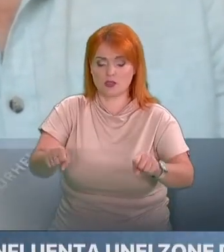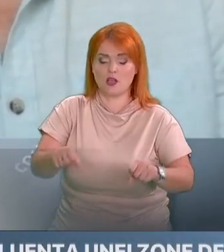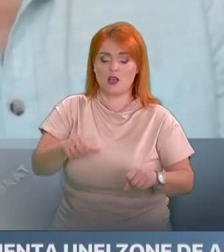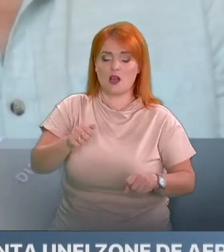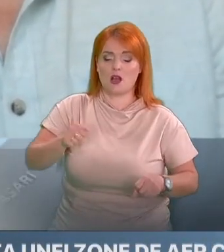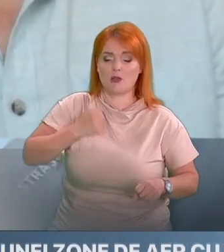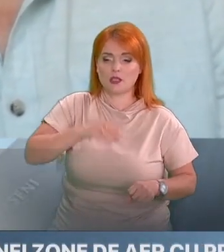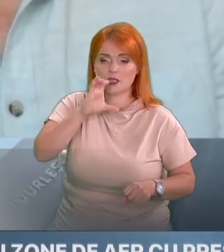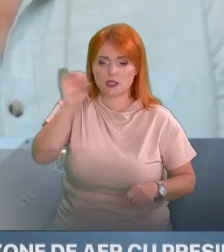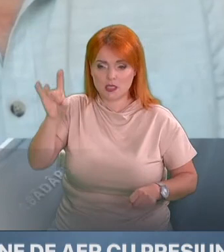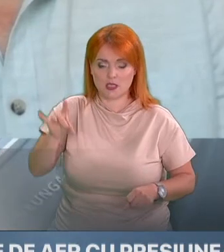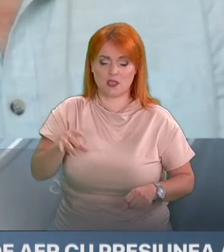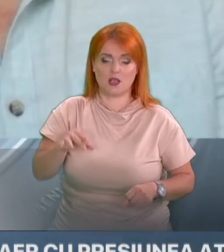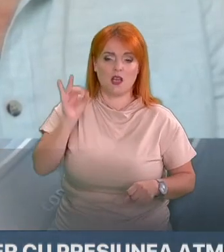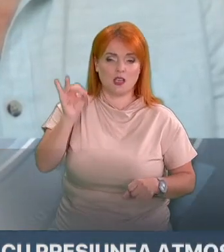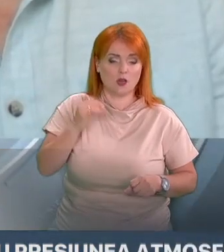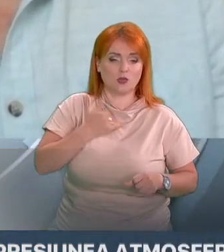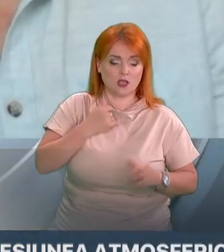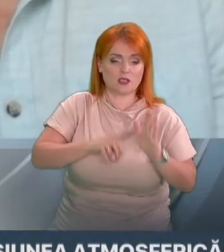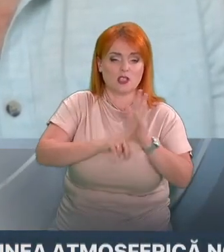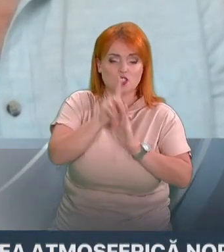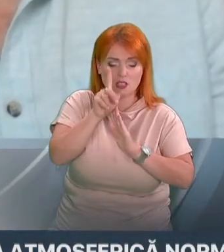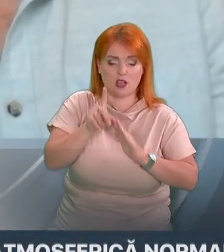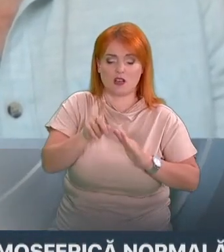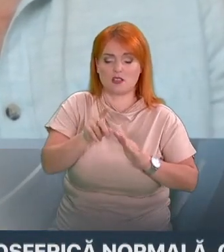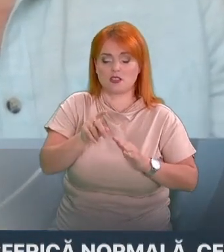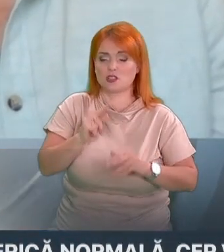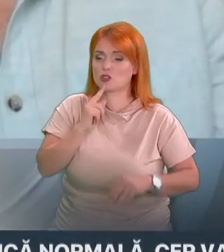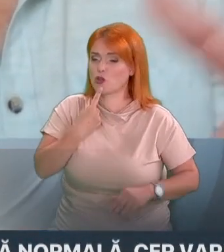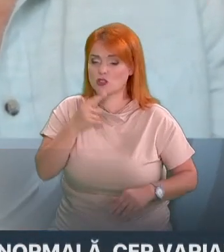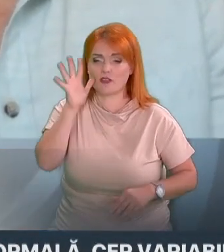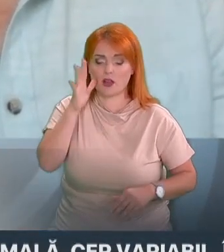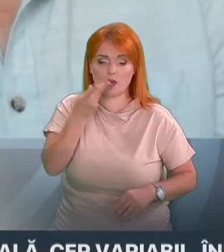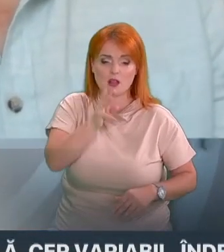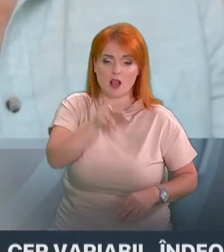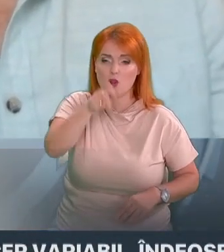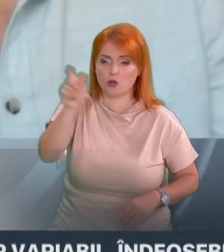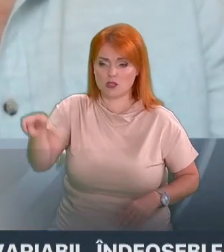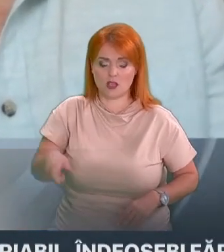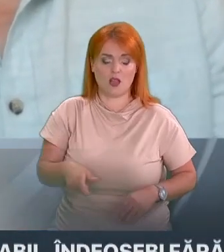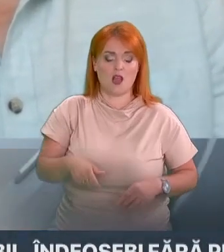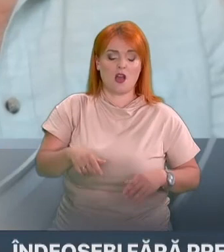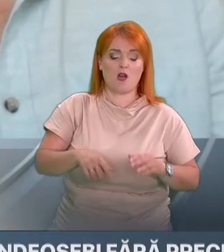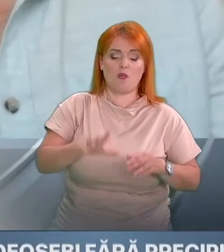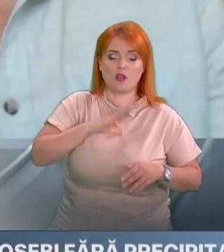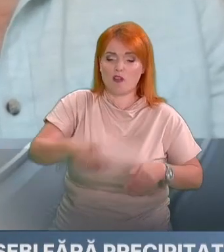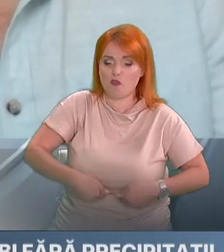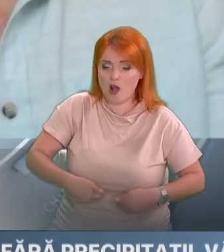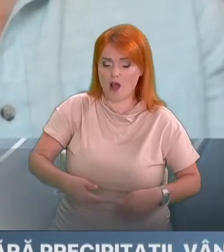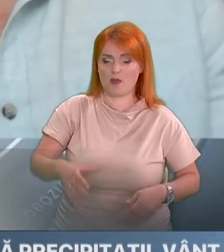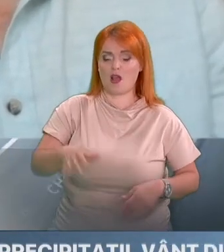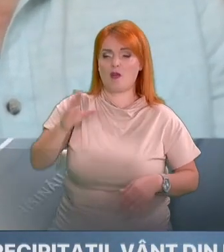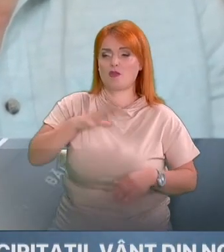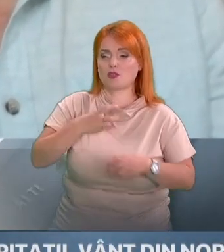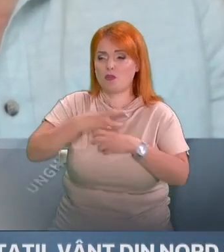din 46-47, cu circa 300.000 de victime absolut inocente, de marile deportări din iulie 49,